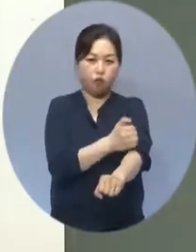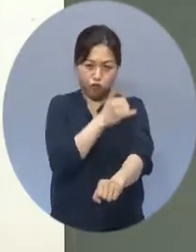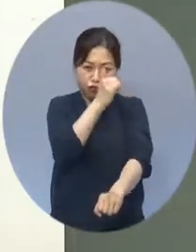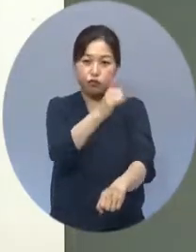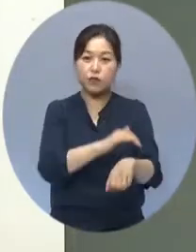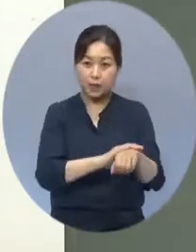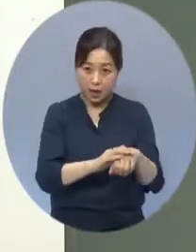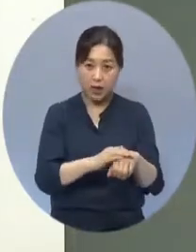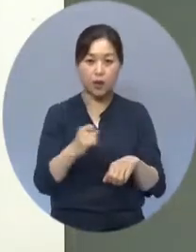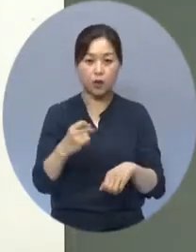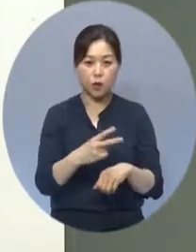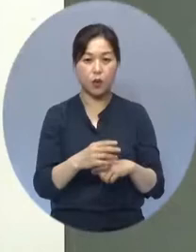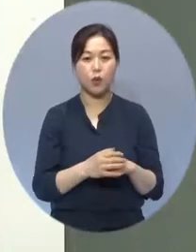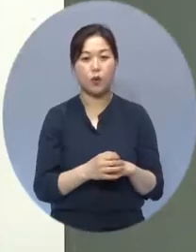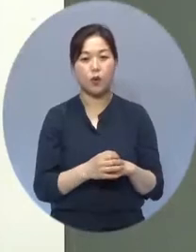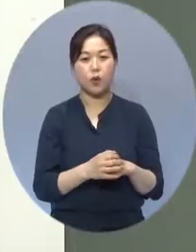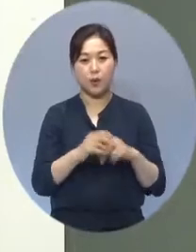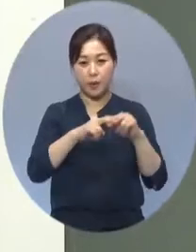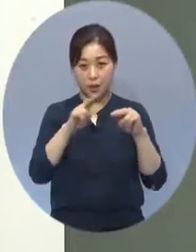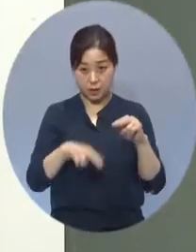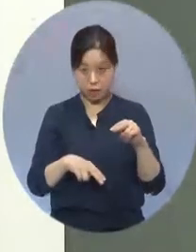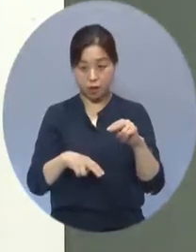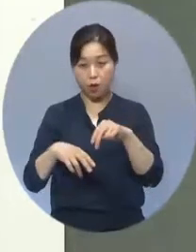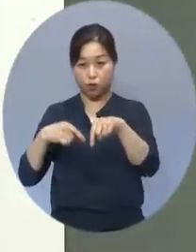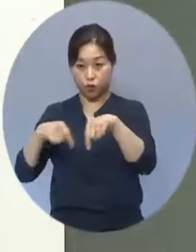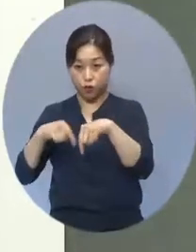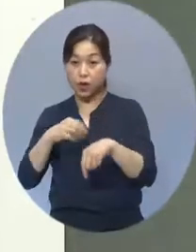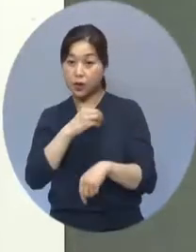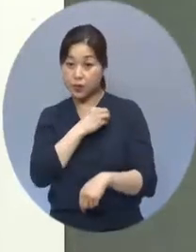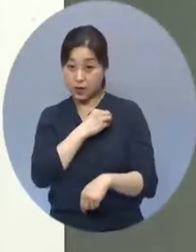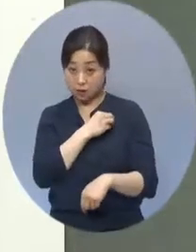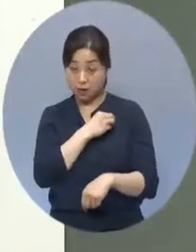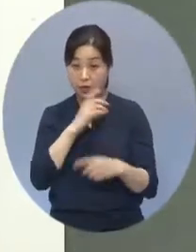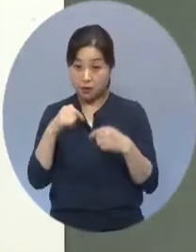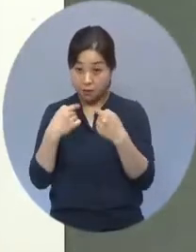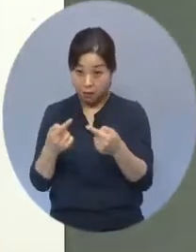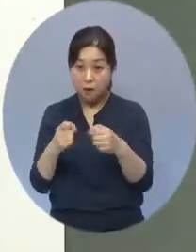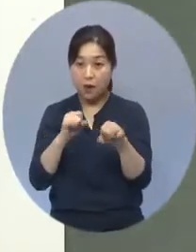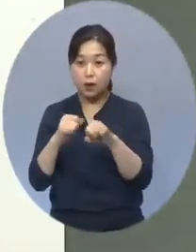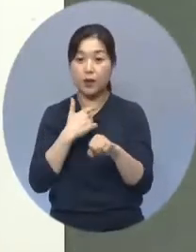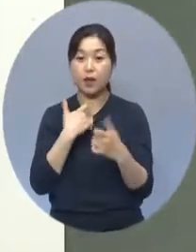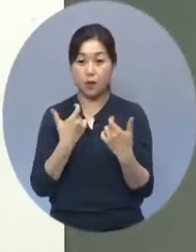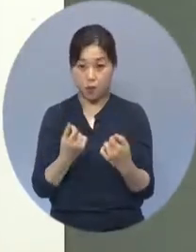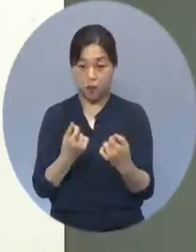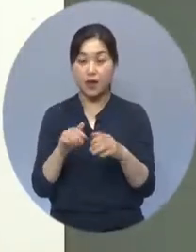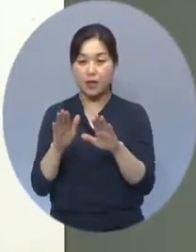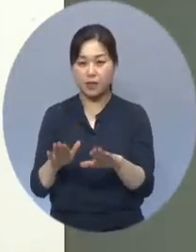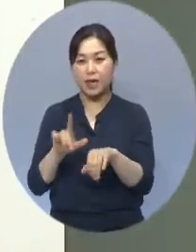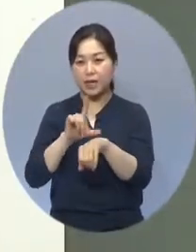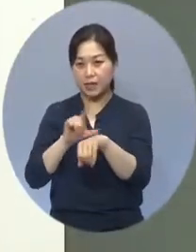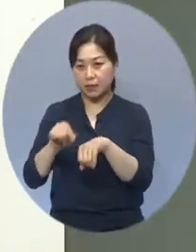예편하셔서는 국회의원도 네. 역임하시고 네. 이제 또